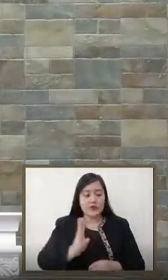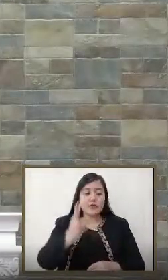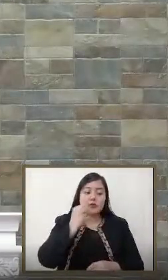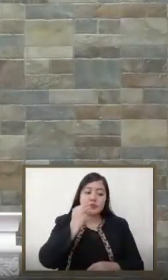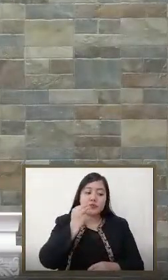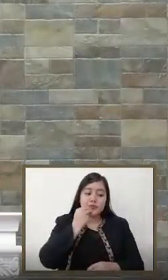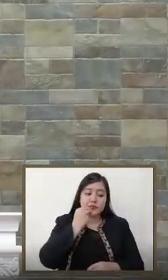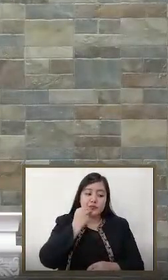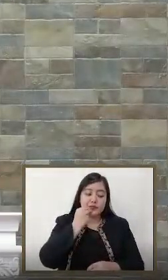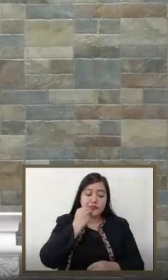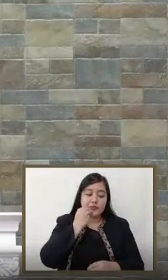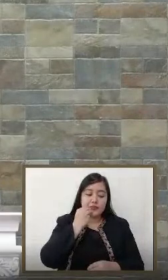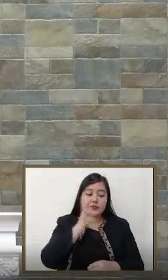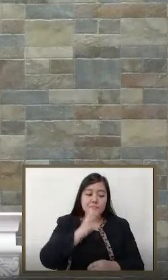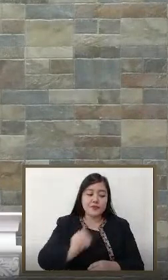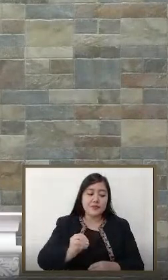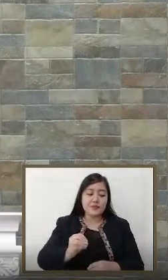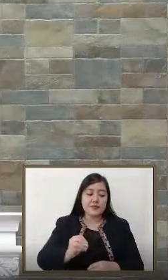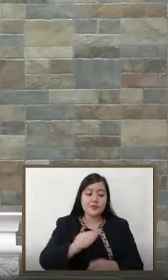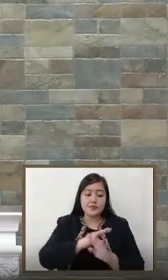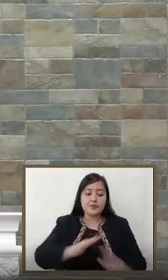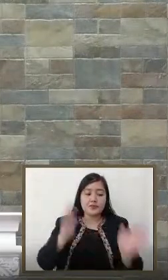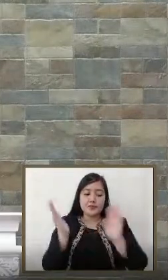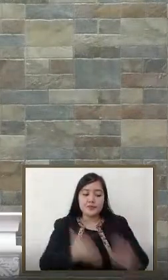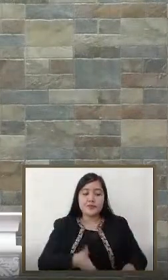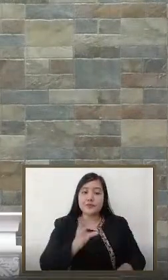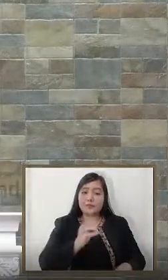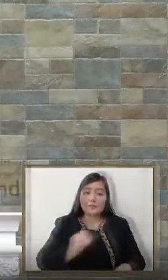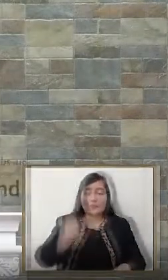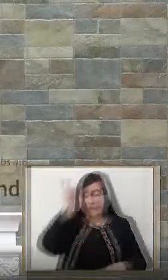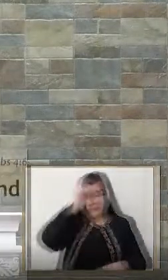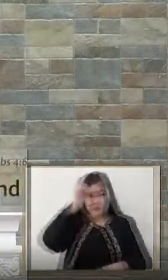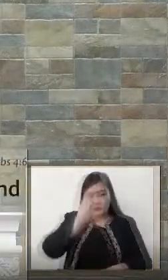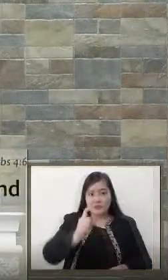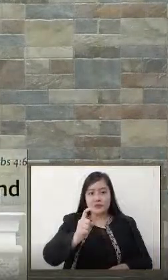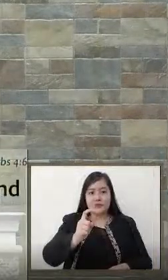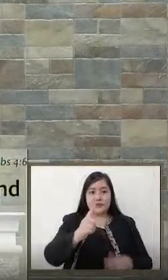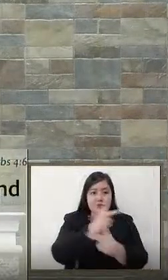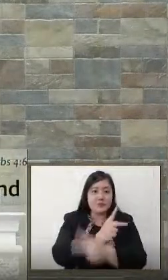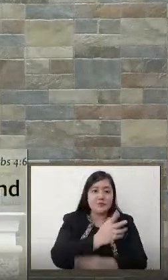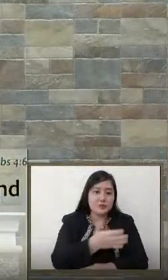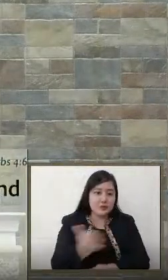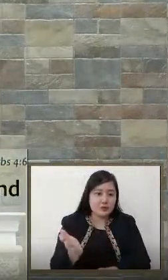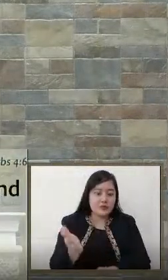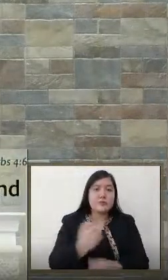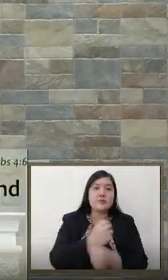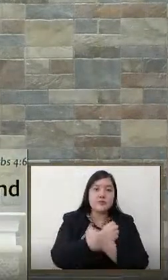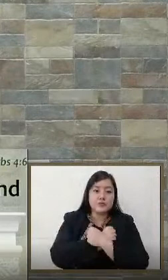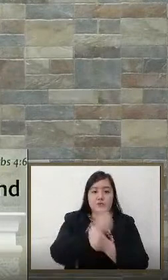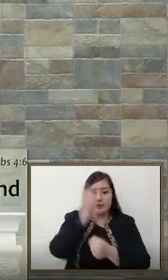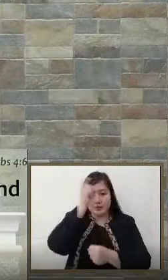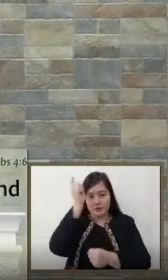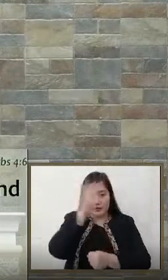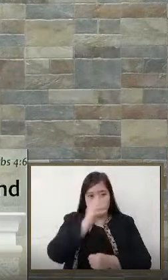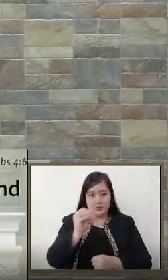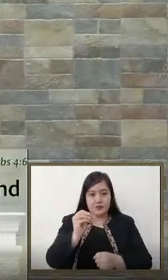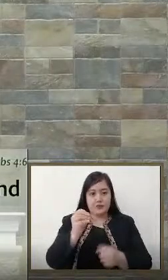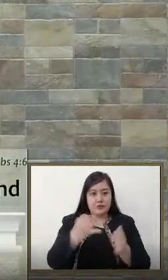forsake her not, and she shall preserve thee. Love her, and she shall keep